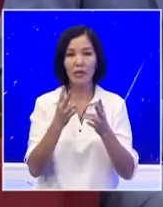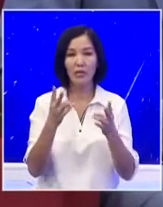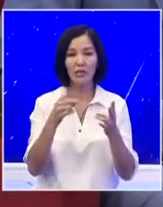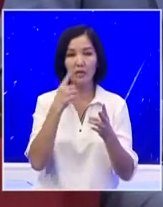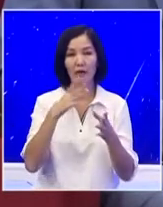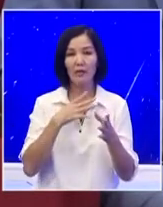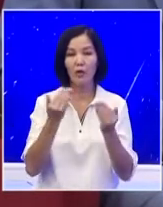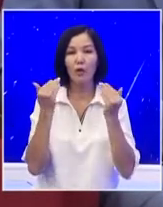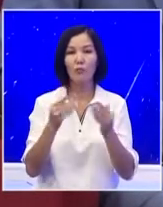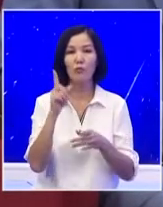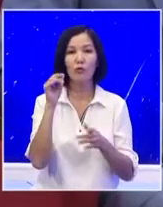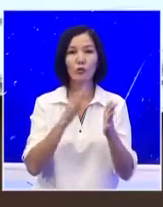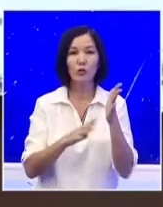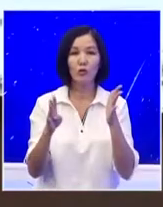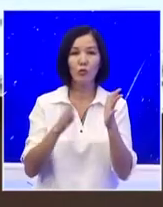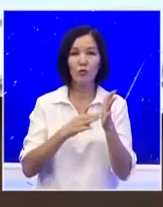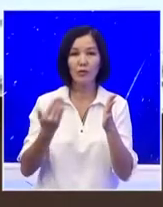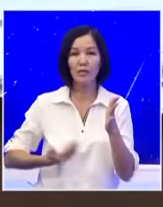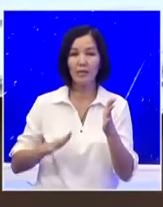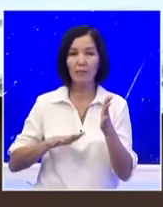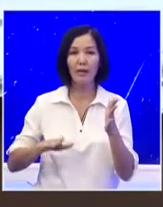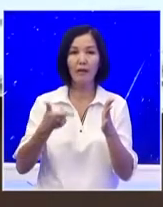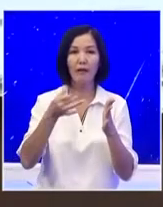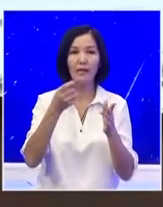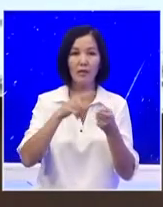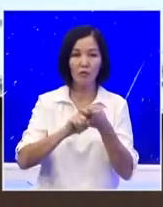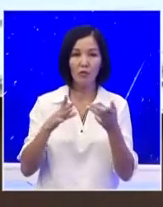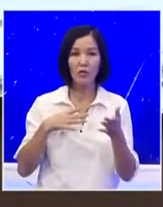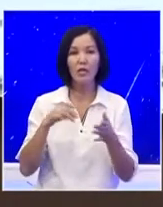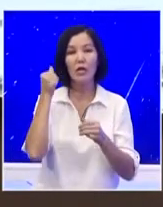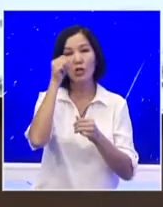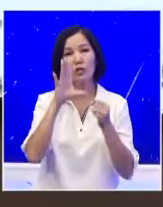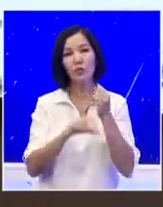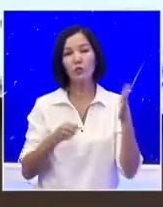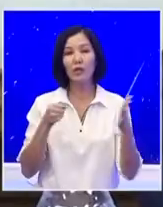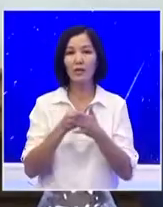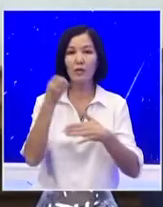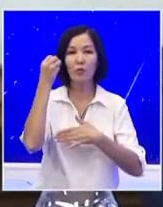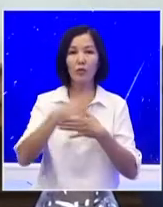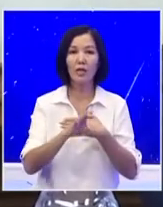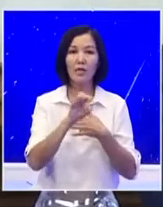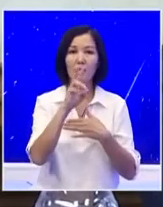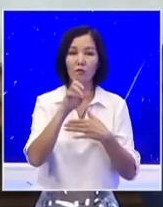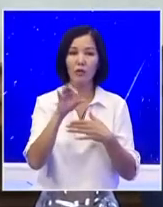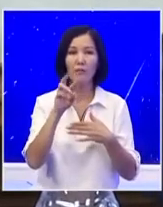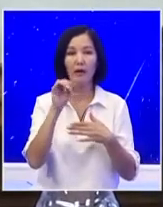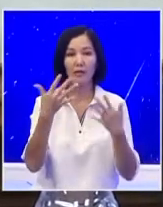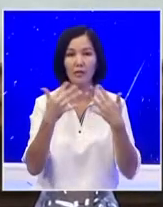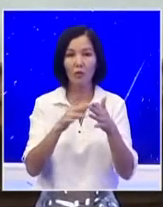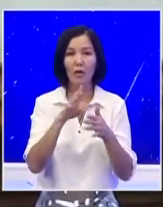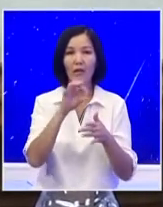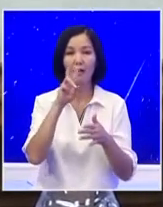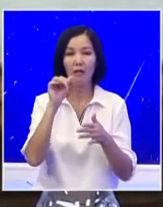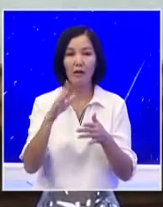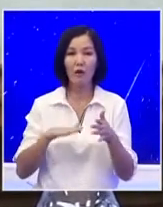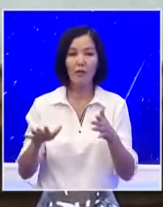айтты. Бүгінге 144 елді мекен табиғи газға қосылған. Жыл соңына дейін аудан орталықтары Сарыөзек, Бақанас ауылдары мен Талғар